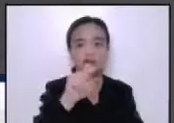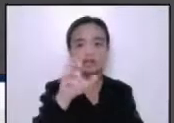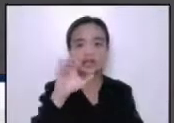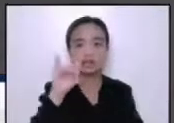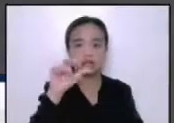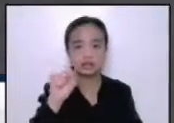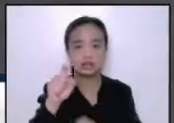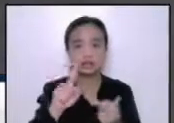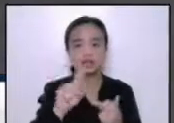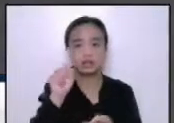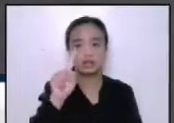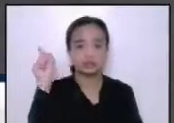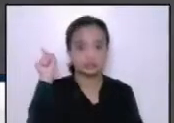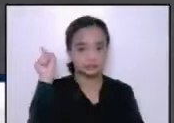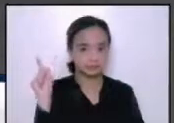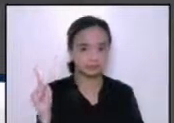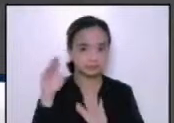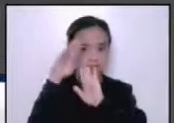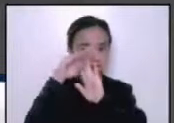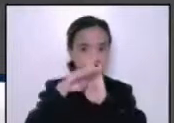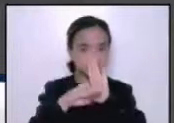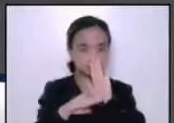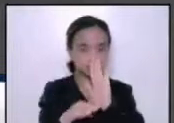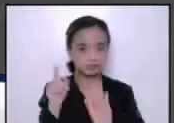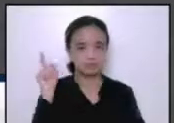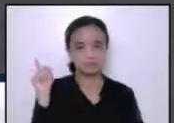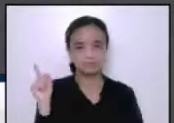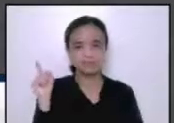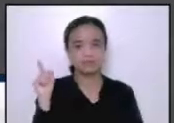PL Tingog, Four Piece, Ako Bicol, Sagip,